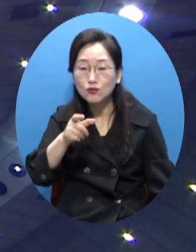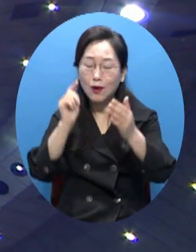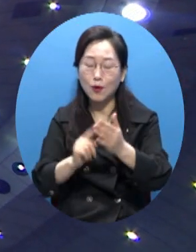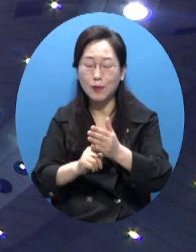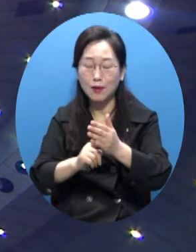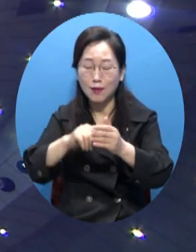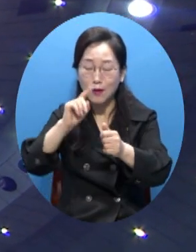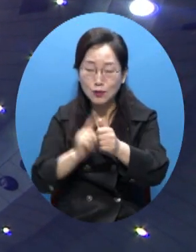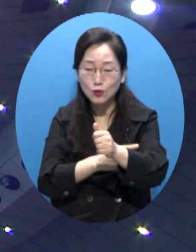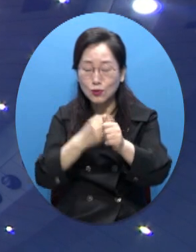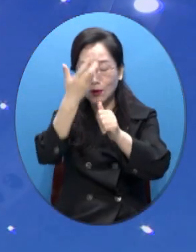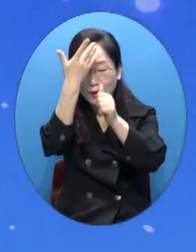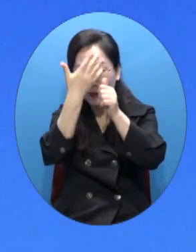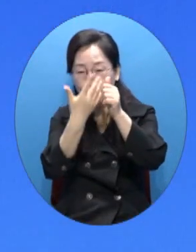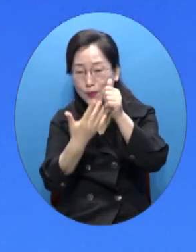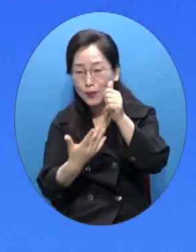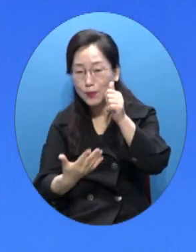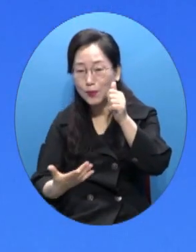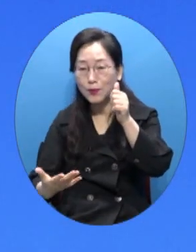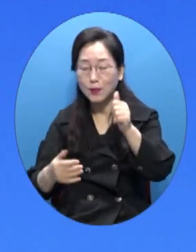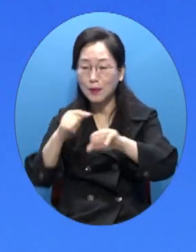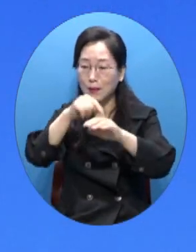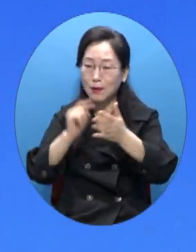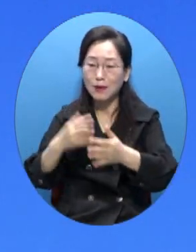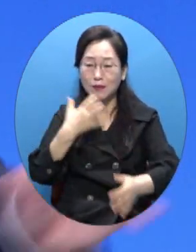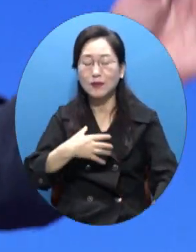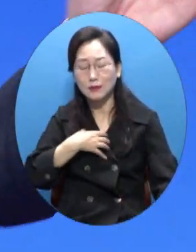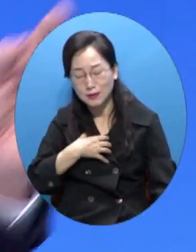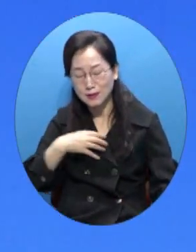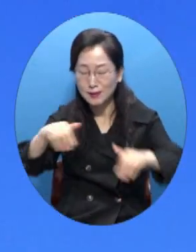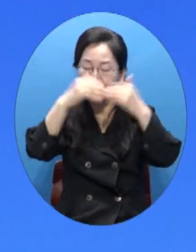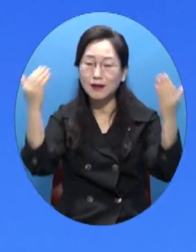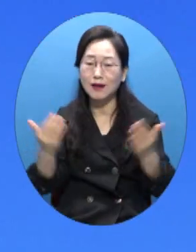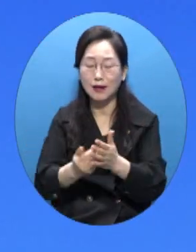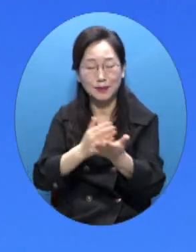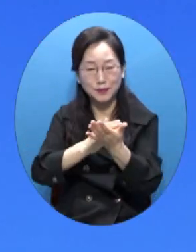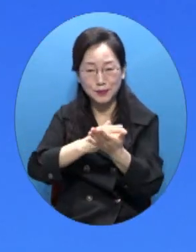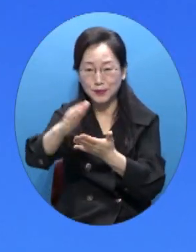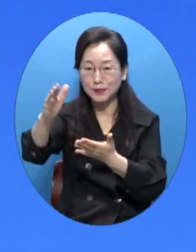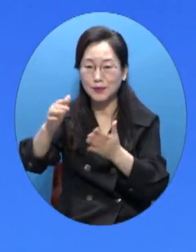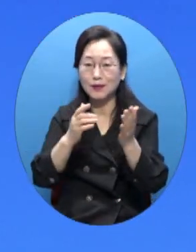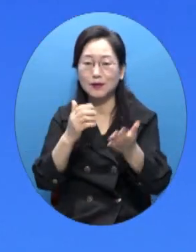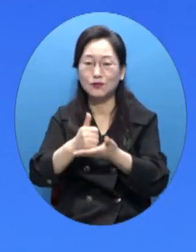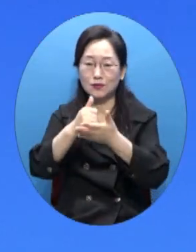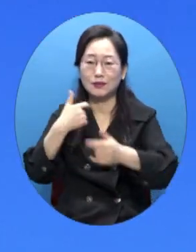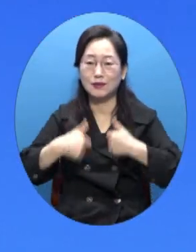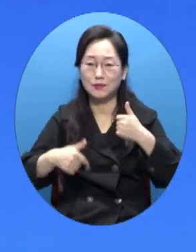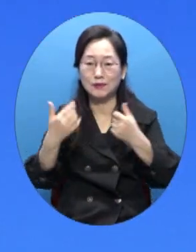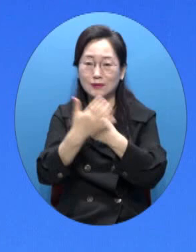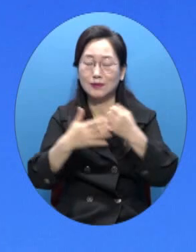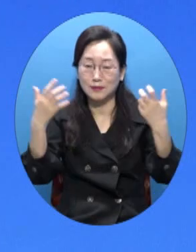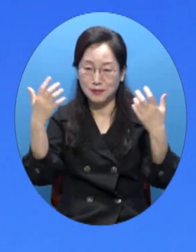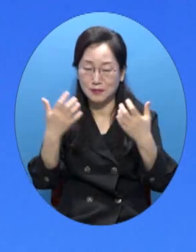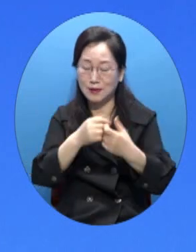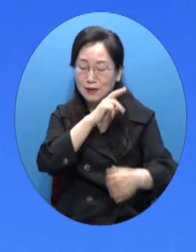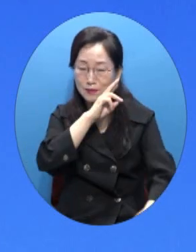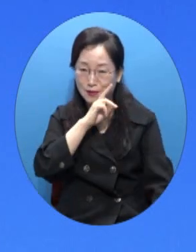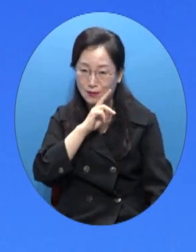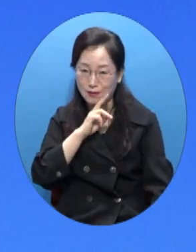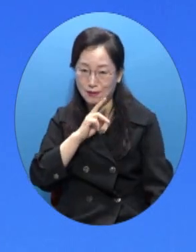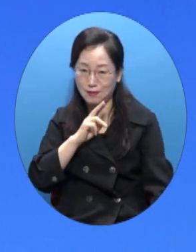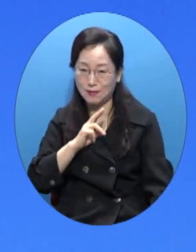우리 마음을 넘쳐서 우리 마음의 염려, 근심, 걱정을 다 물리치고 주님의 기쁨과 은혜와 평안으로 넘쳐나게